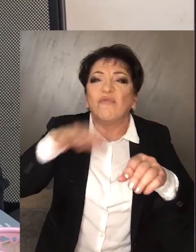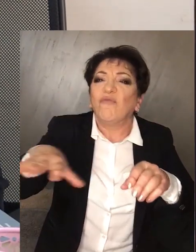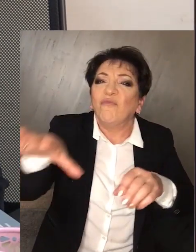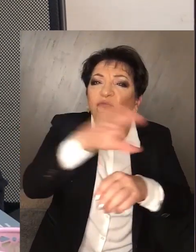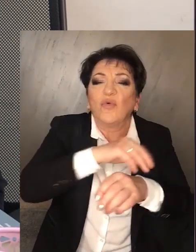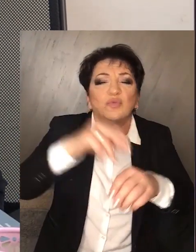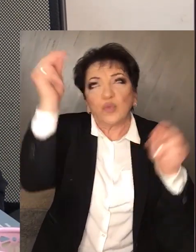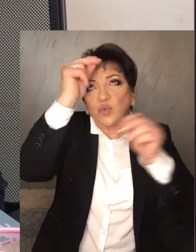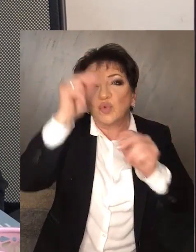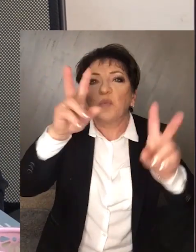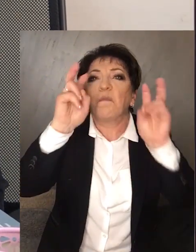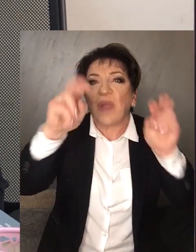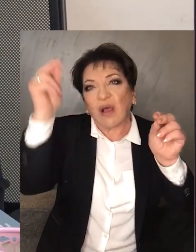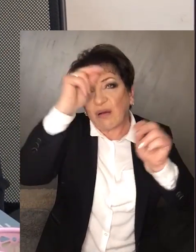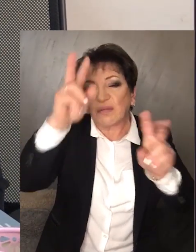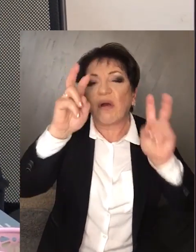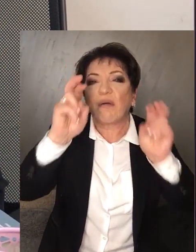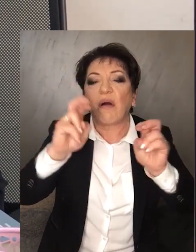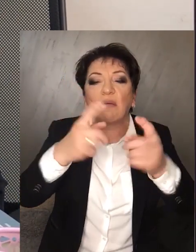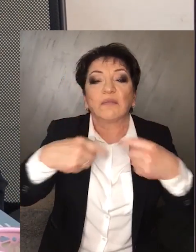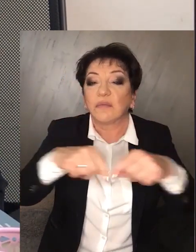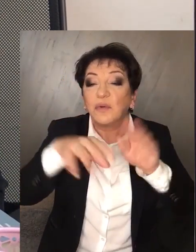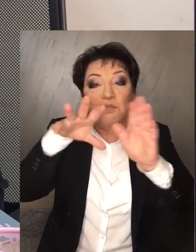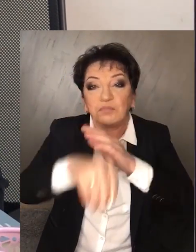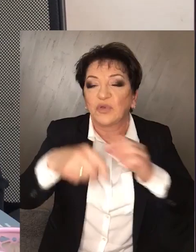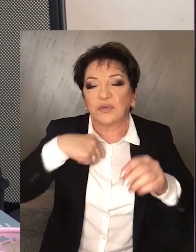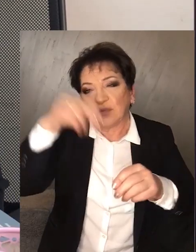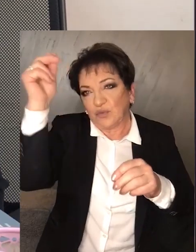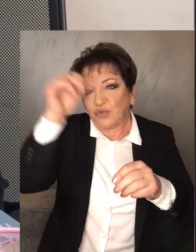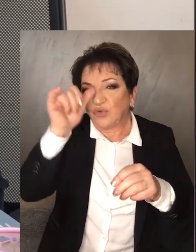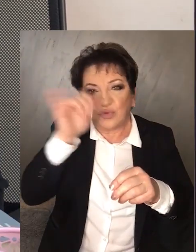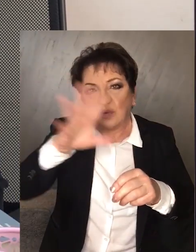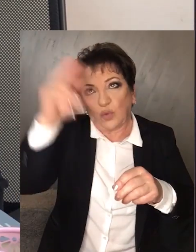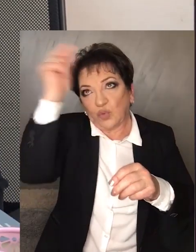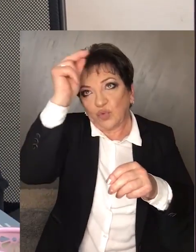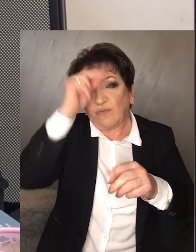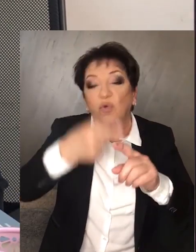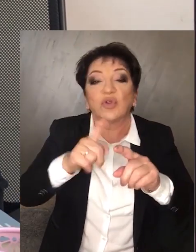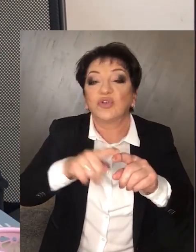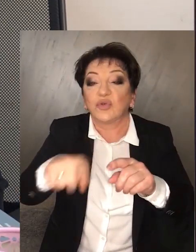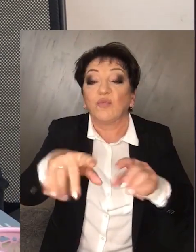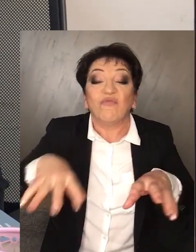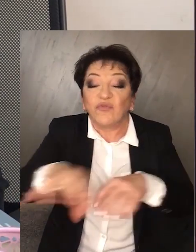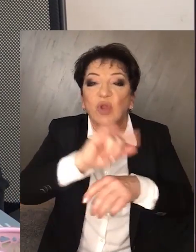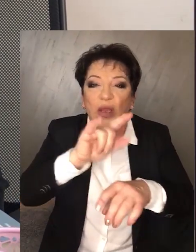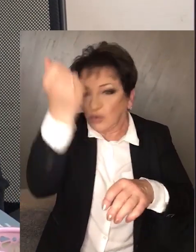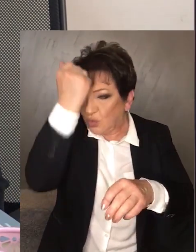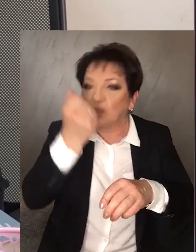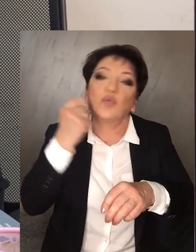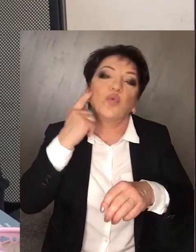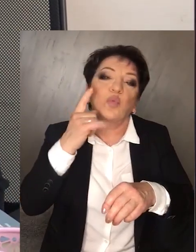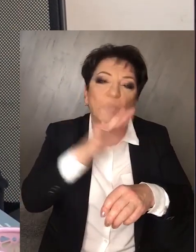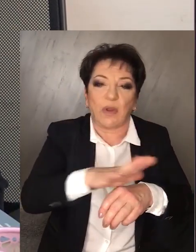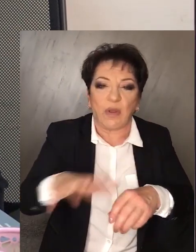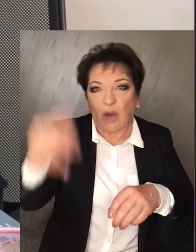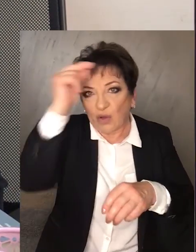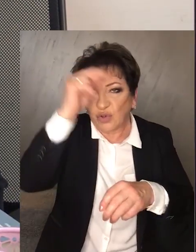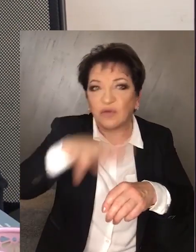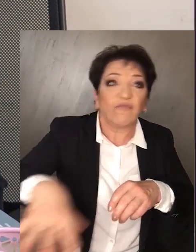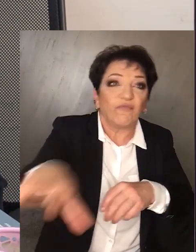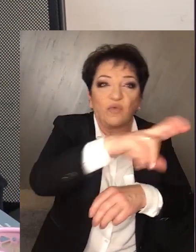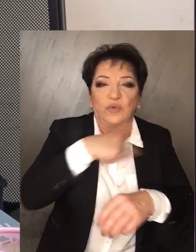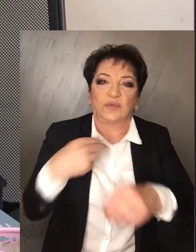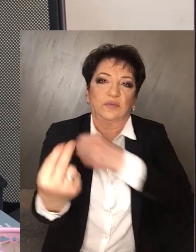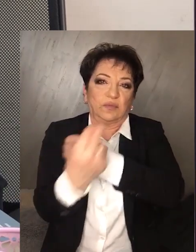դպրոցն է։ Ոչ մի համալսարանում, ոչ մի բուհում, ոչ մի ուսումնական կրթական համալիրում ես չէի